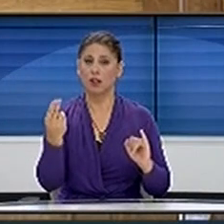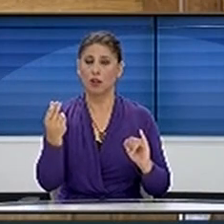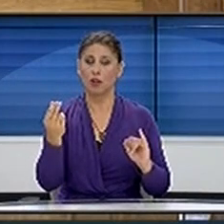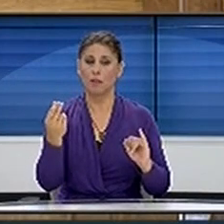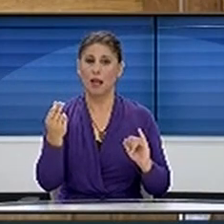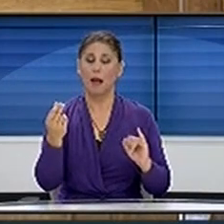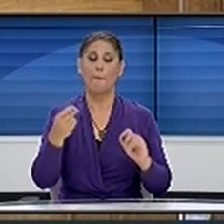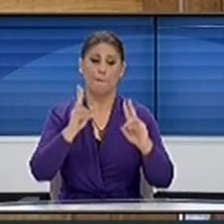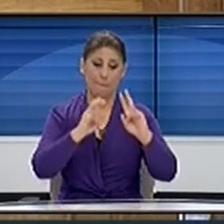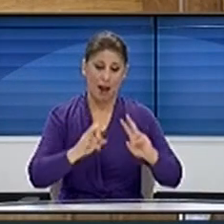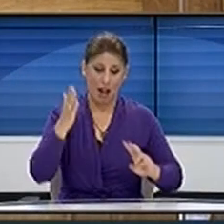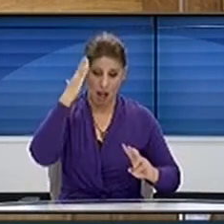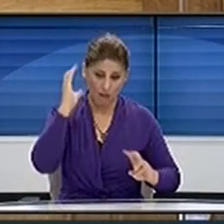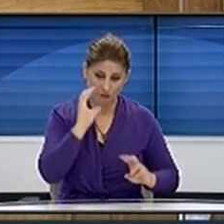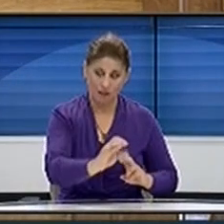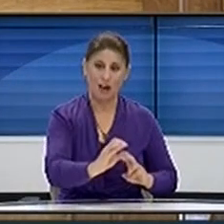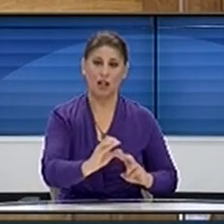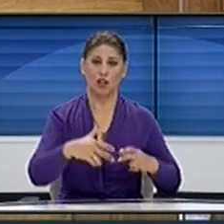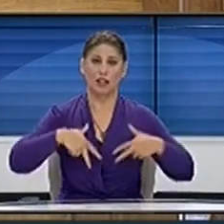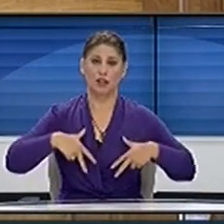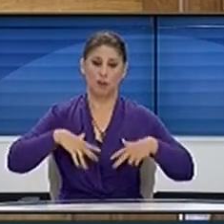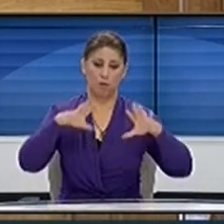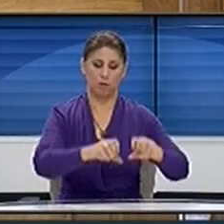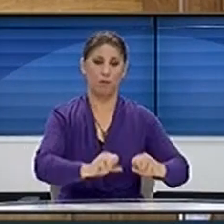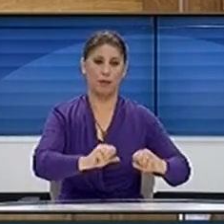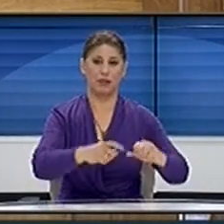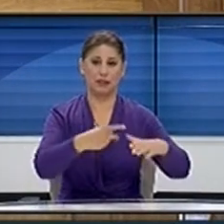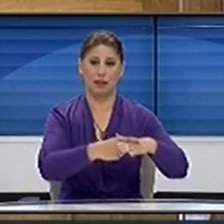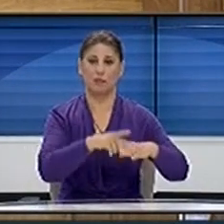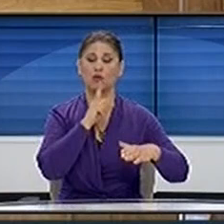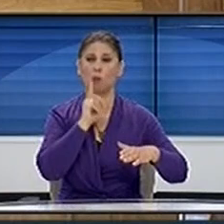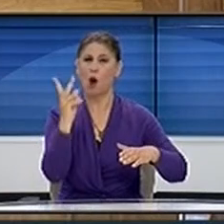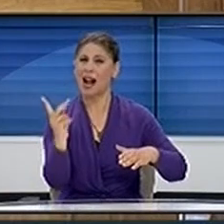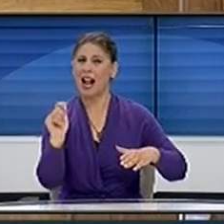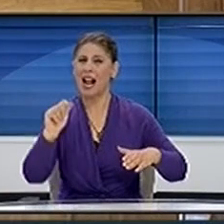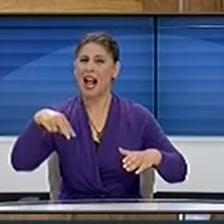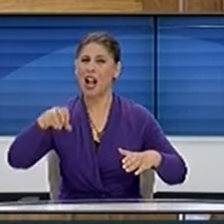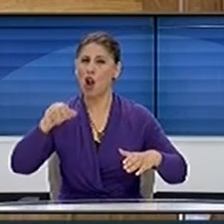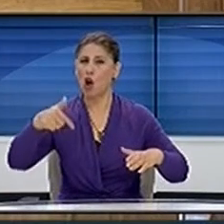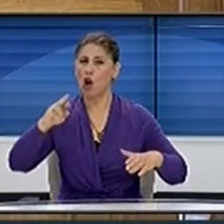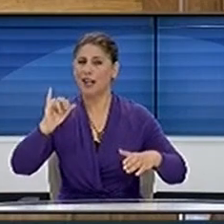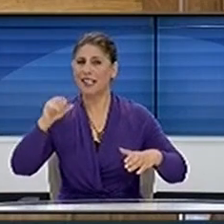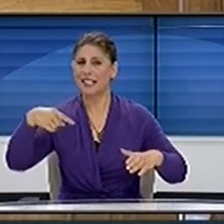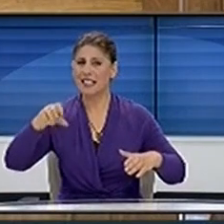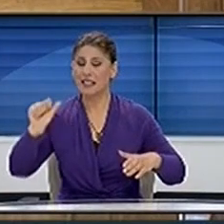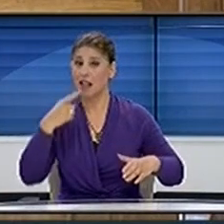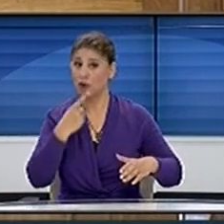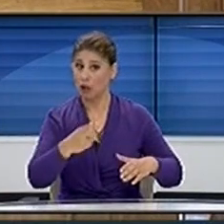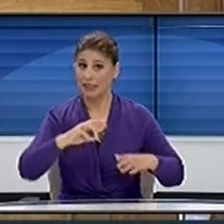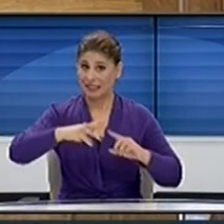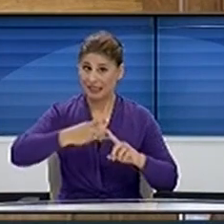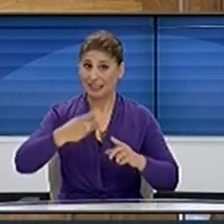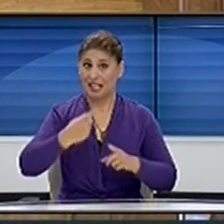capital controls, κρατικοποιημένες τράπεζες, επιχειρηματικά μοντέλα τύπου Καλογρίτσα. Αυτά εννοείται, κύριε Τσίπρα, όταν μιλάτε για την